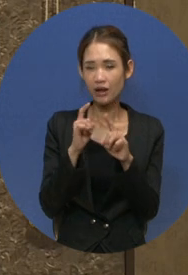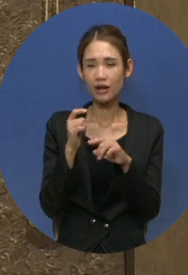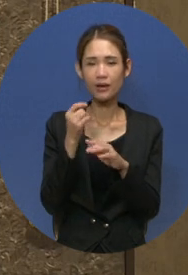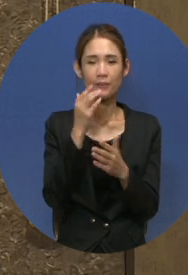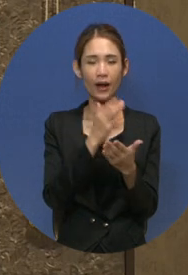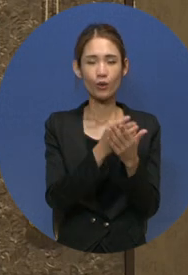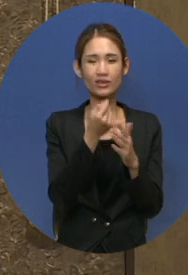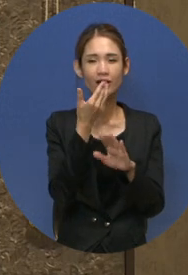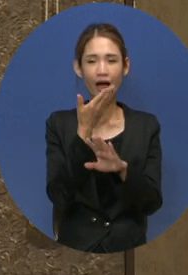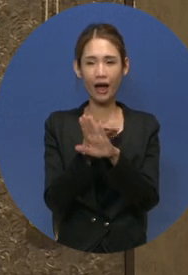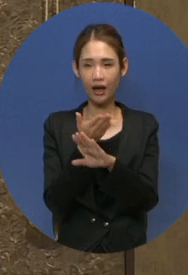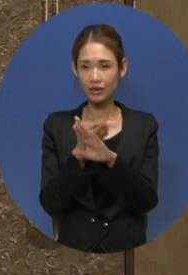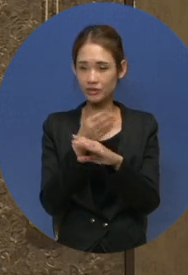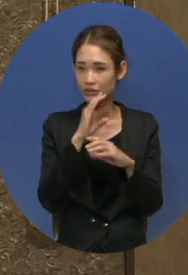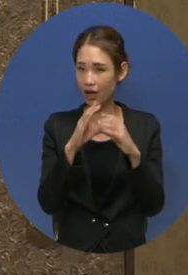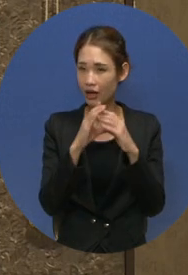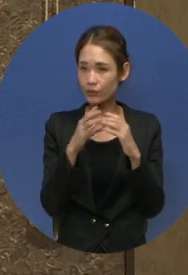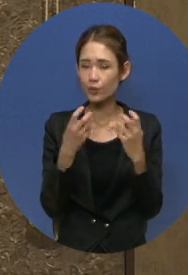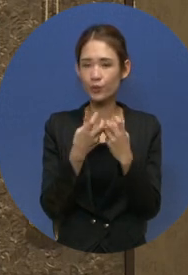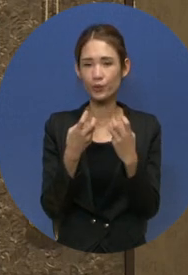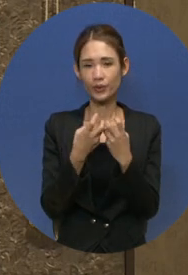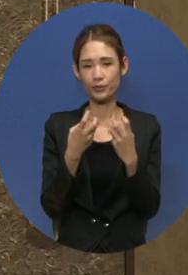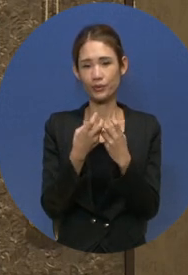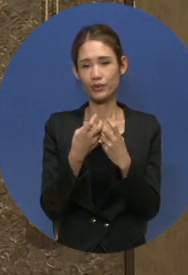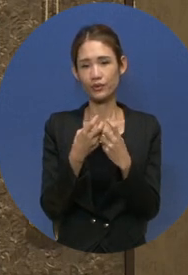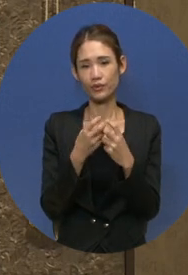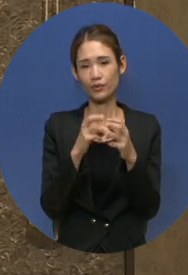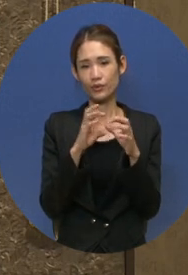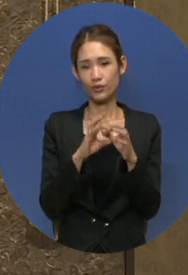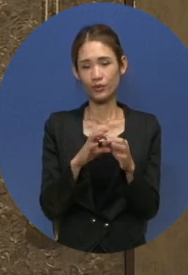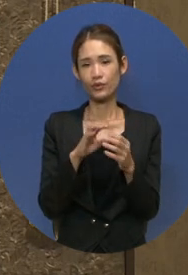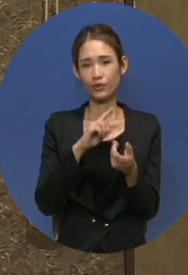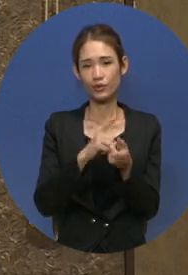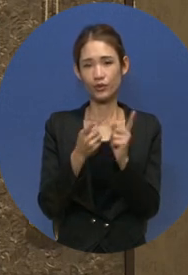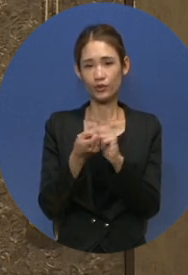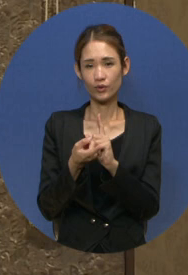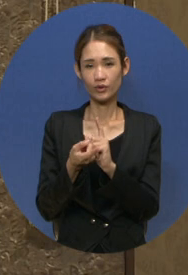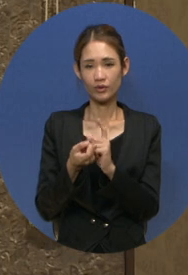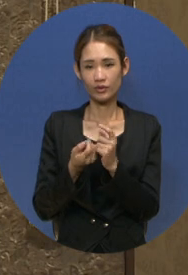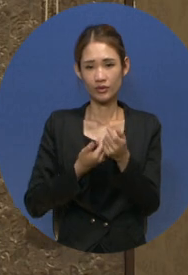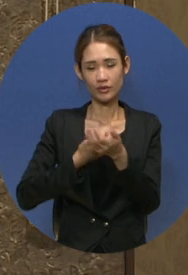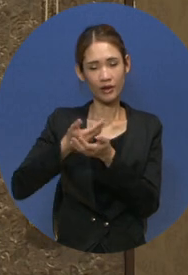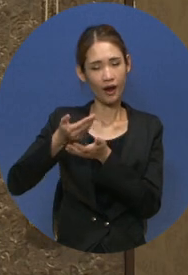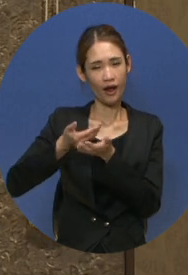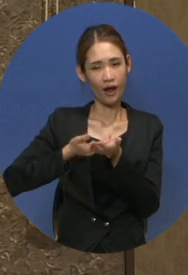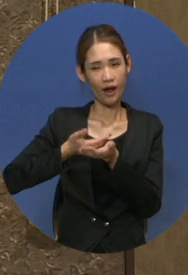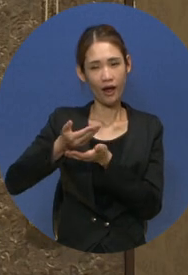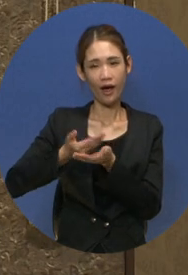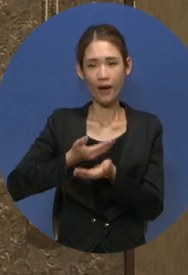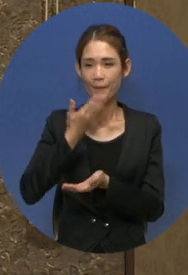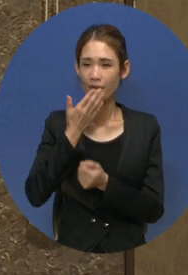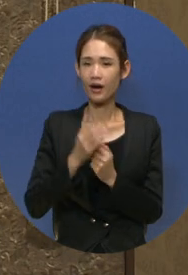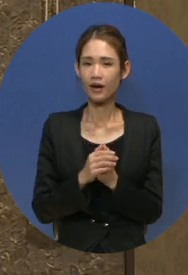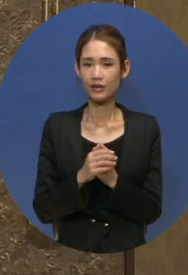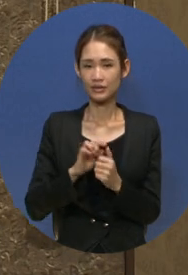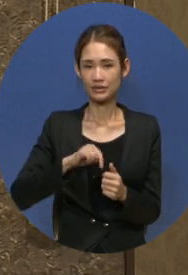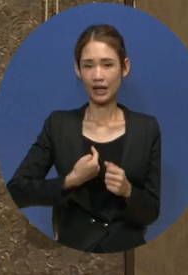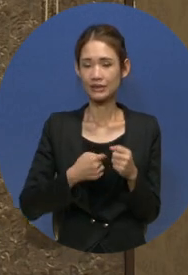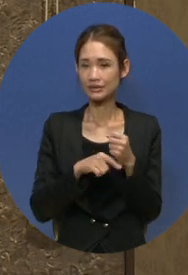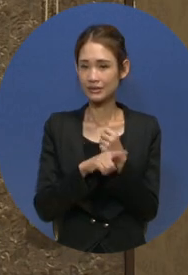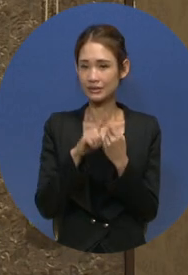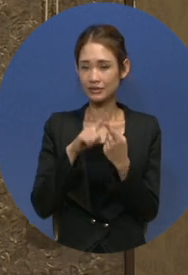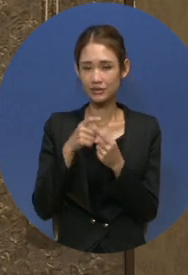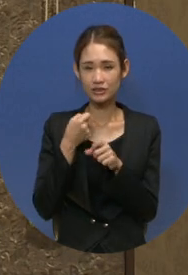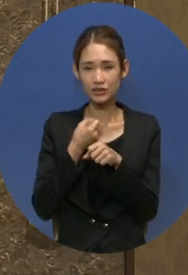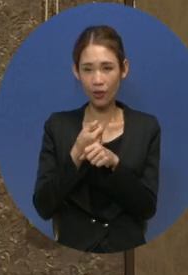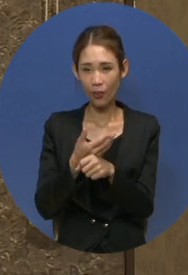여러 가지 의사소통 방법을 사용해서 예, 서로 의사를 나눌 수 있다. 자기 뜻을 전달할 수 있다.